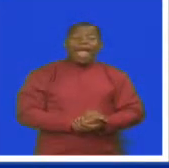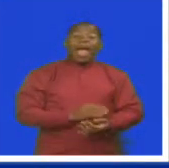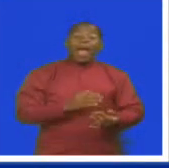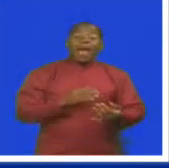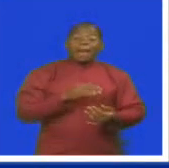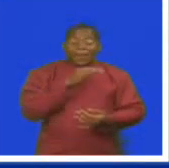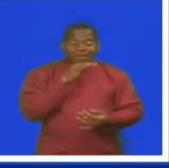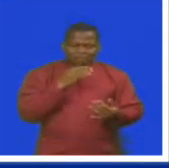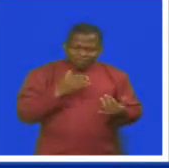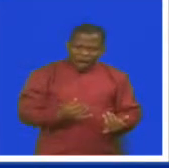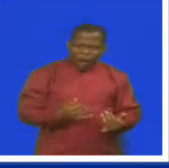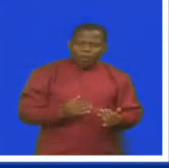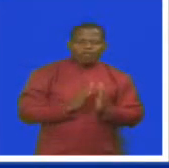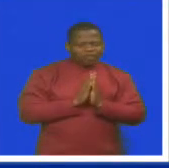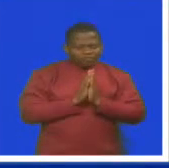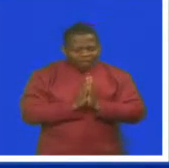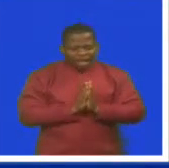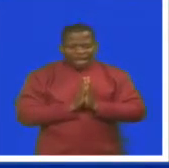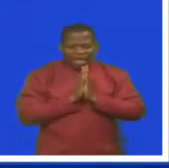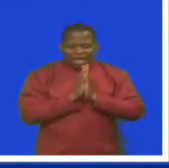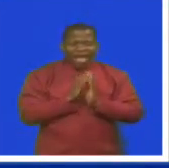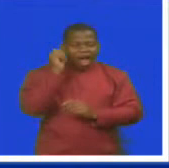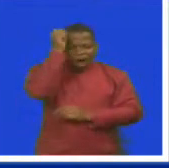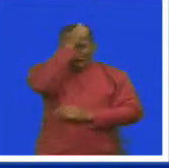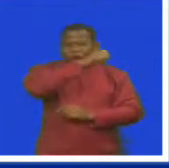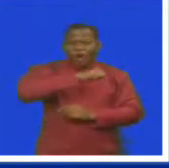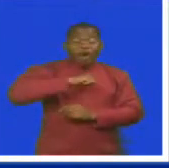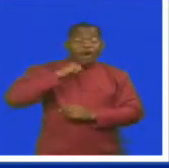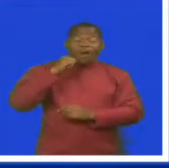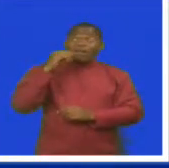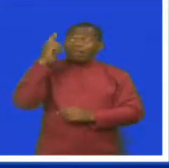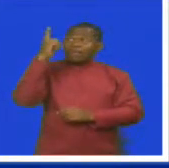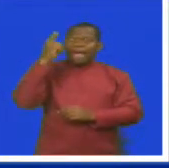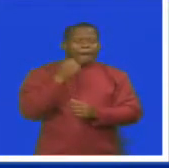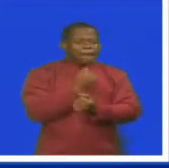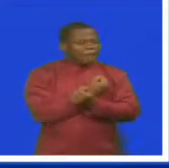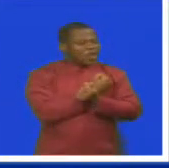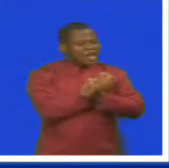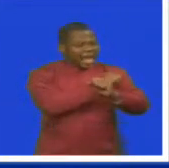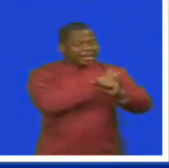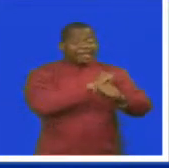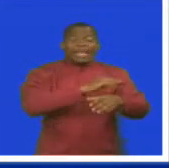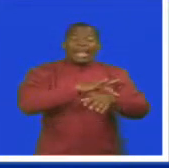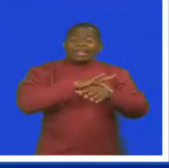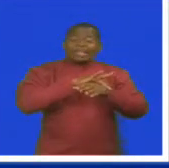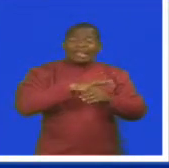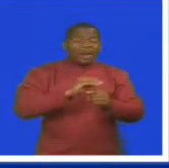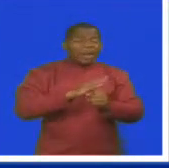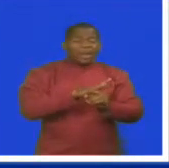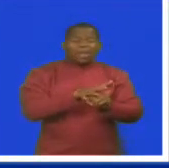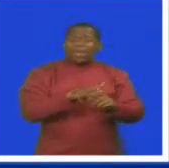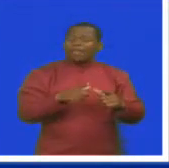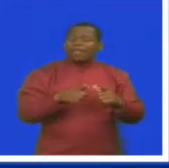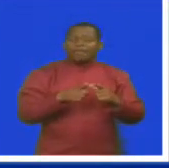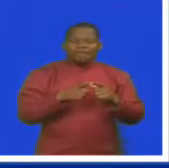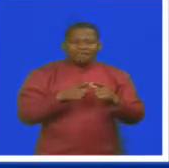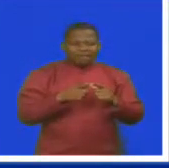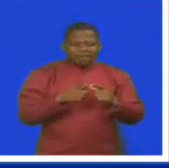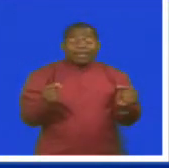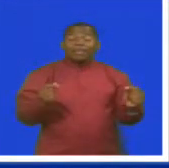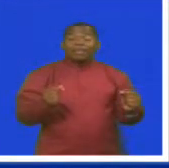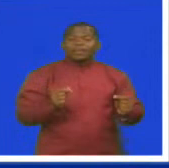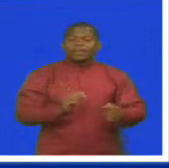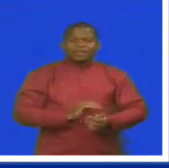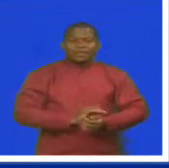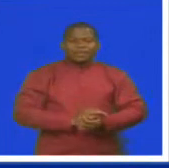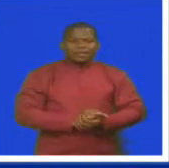ukusale libhodla lona kuncibileke le corona lese isilimate kangaka esiveni sakangwane nasemhlabeni